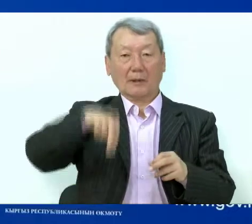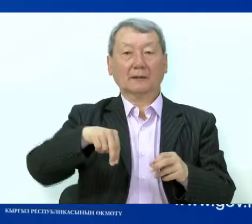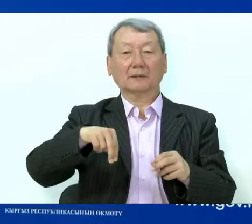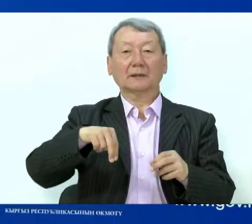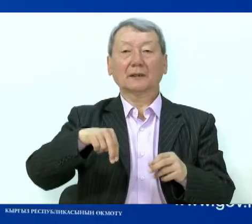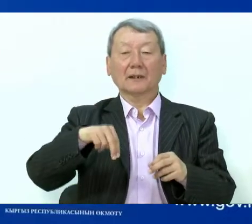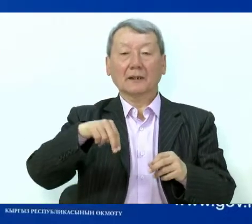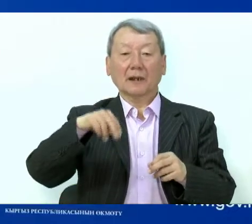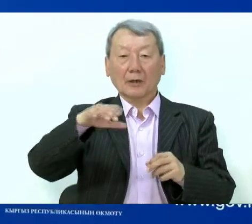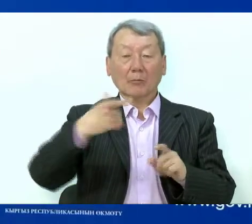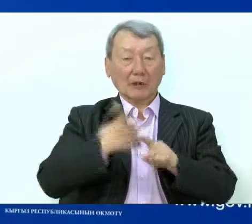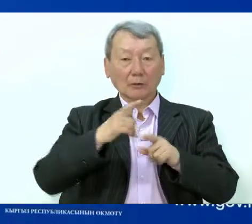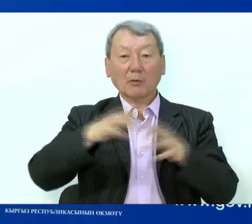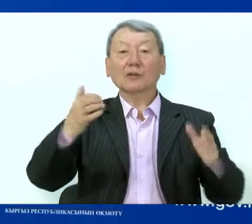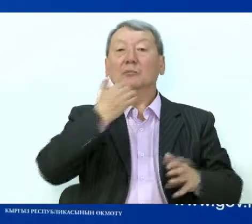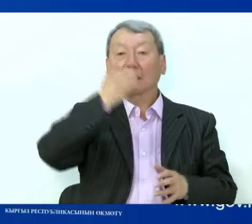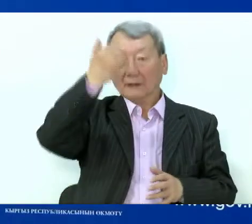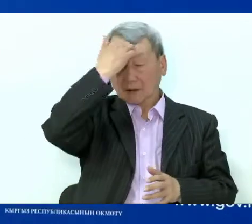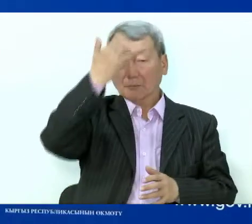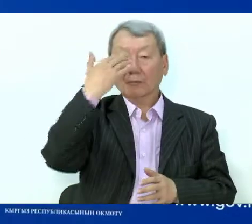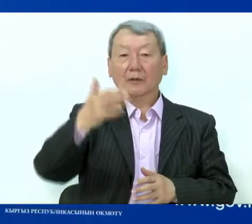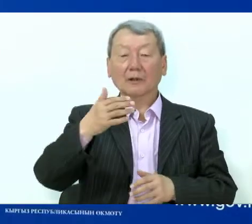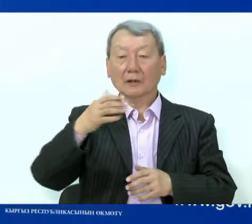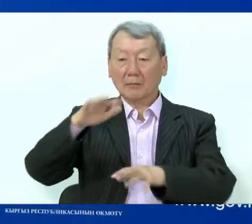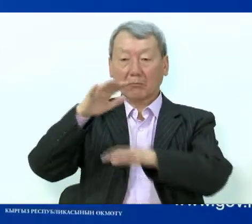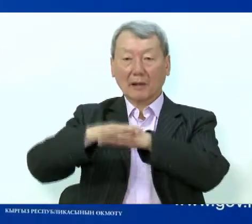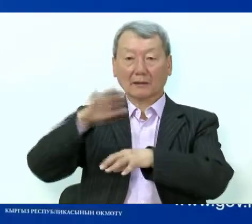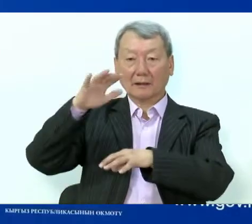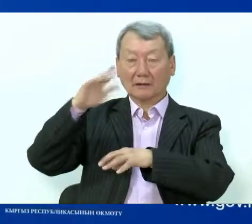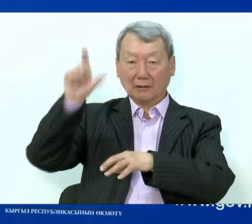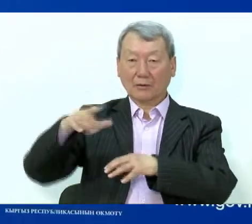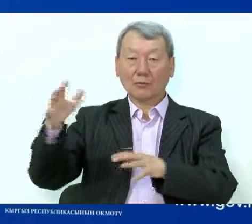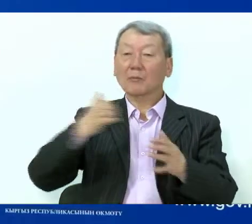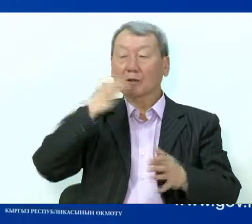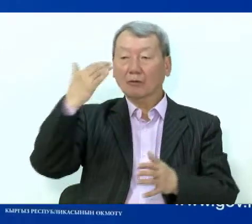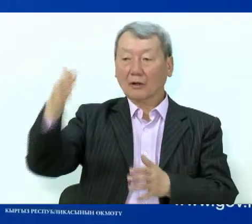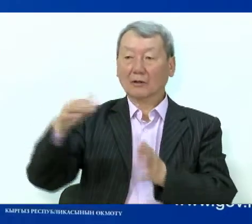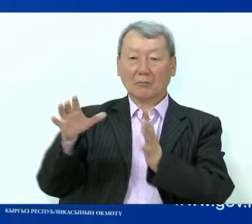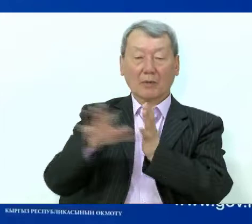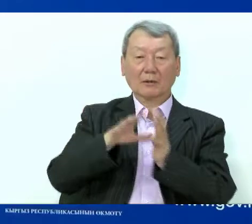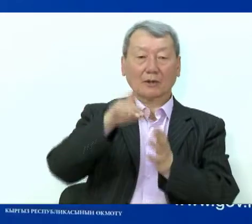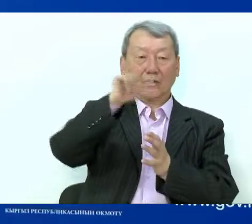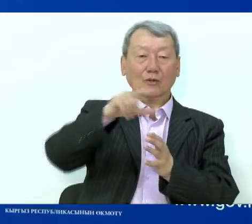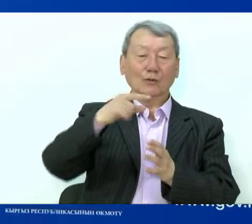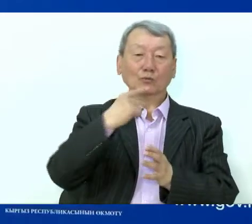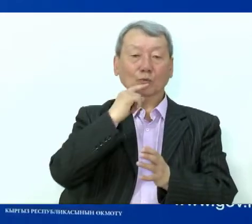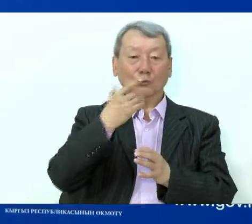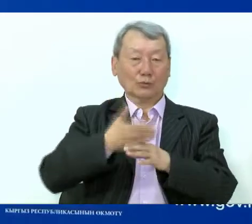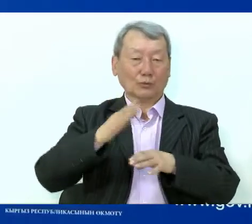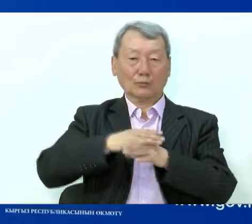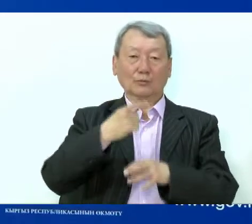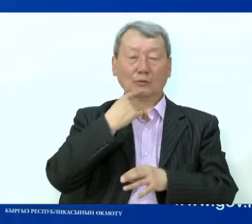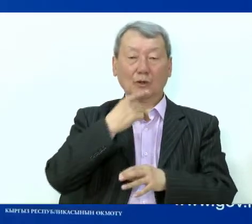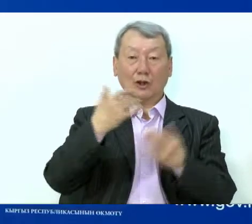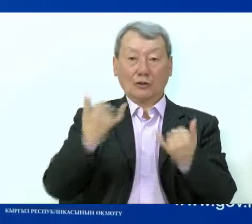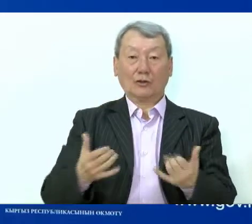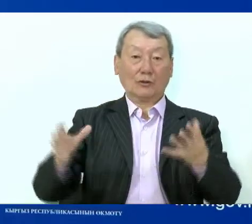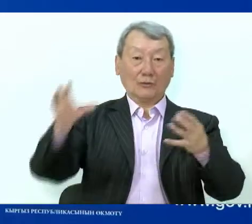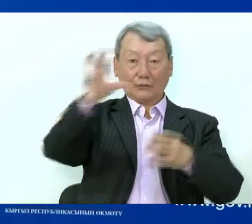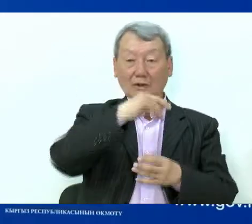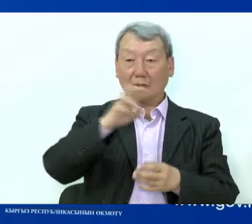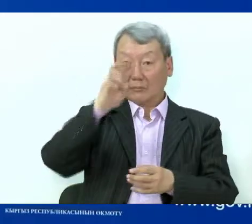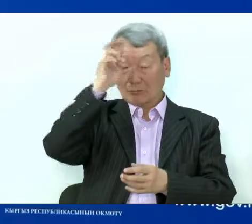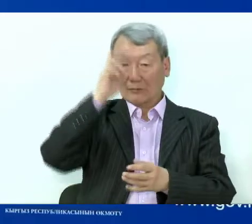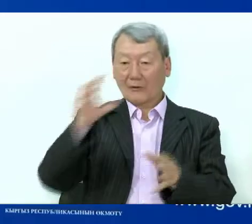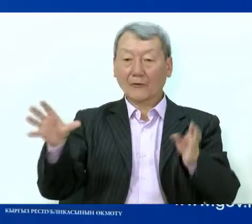положения. Выражаю огромную благодарность работникам банковской системы за оказанную помощь гражданам в трудную минуту. Сейчас все государственные